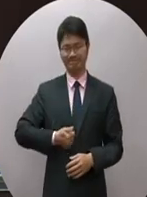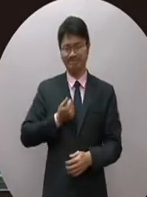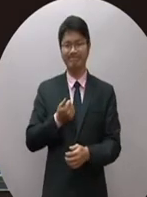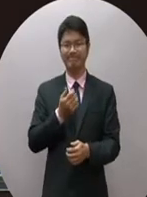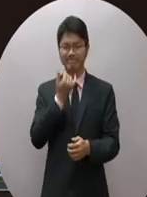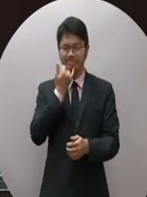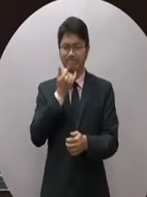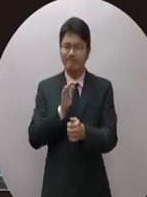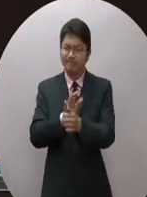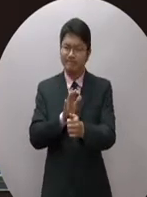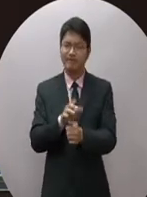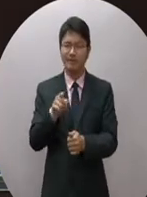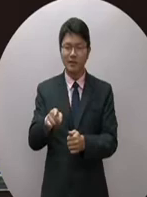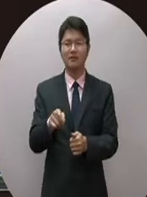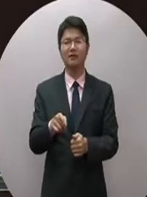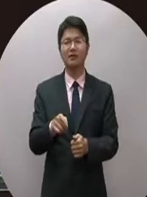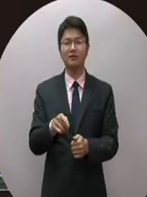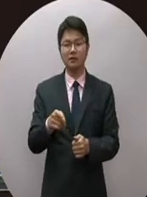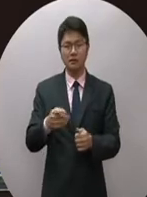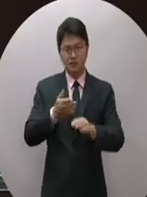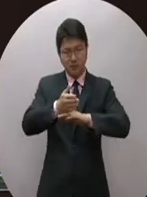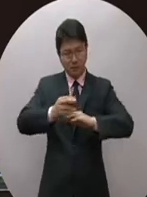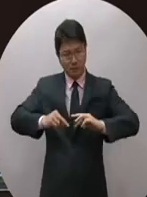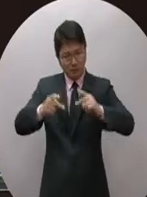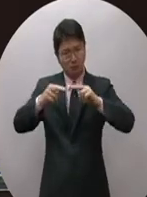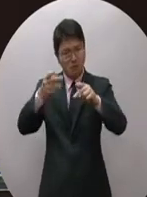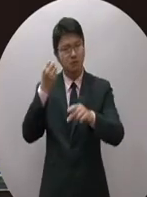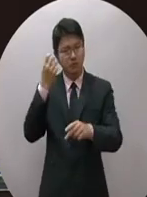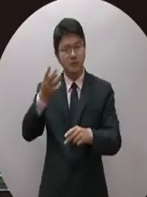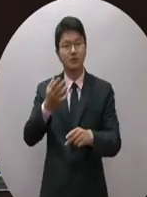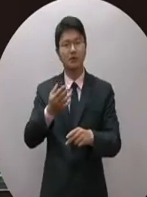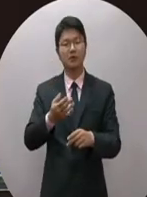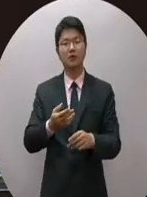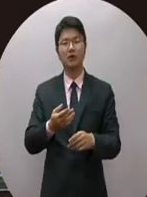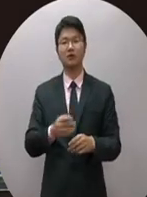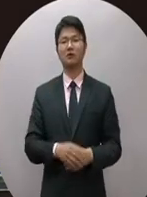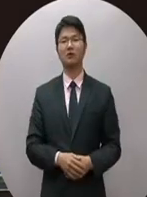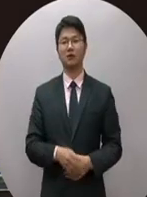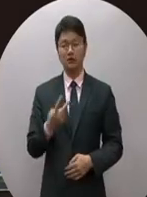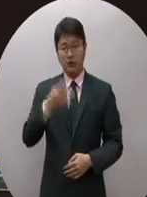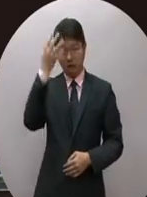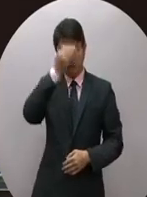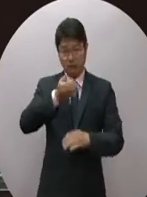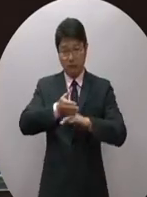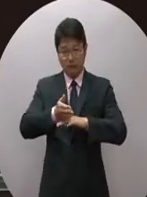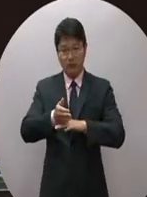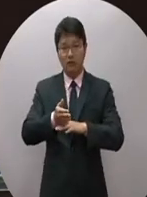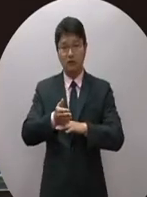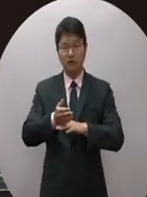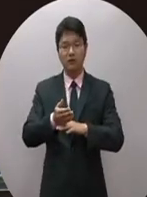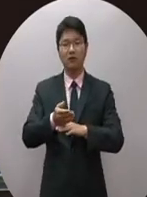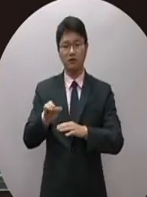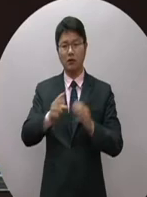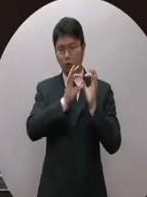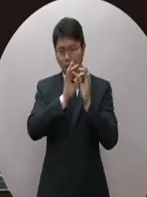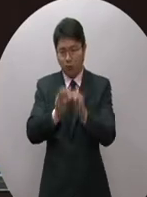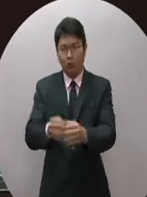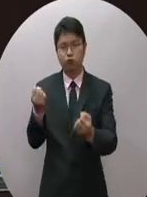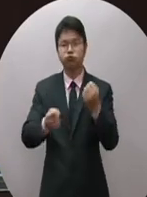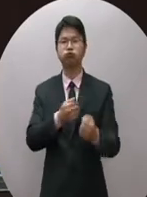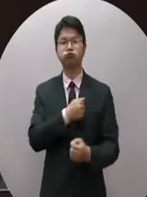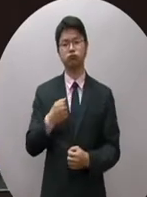他适当的能够更新，而且真正到老车车主的手上。我